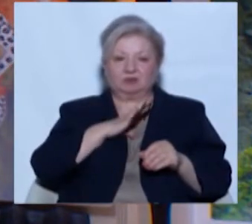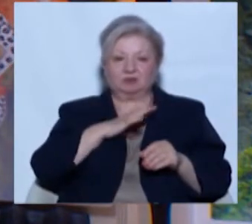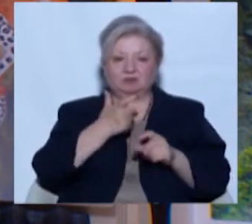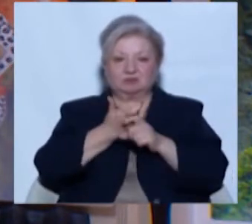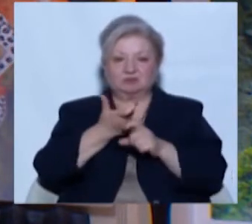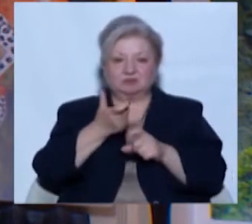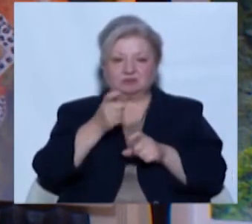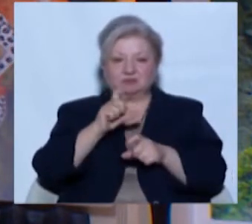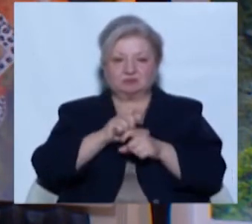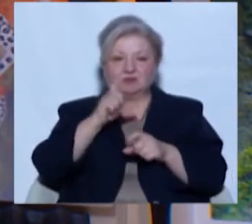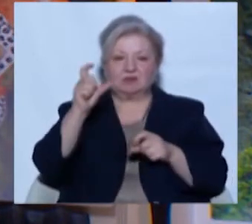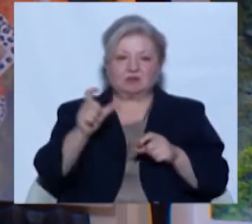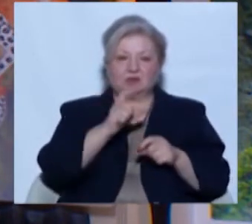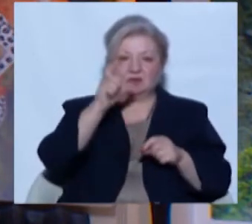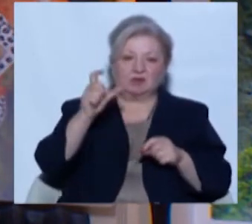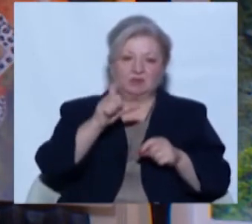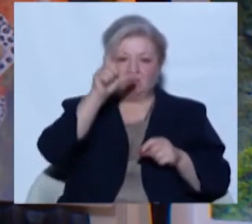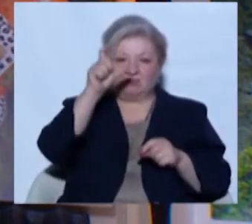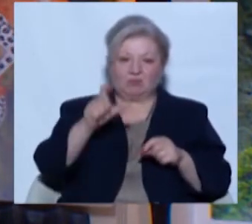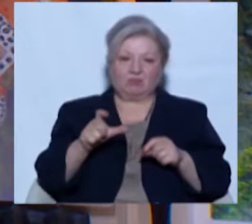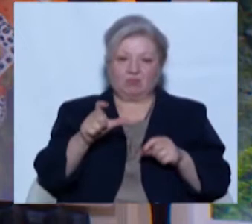ძალიან დემოკრატი და